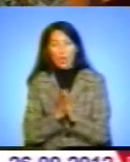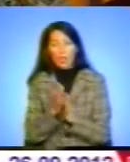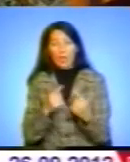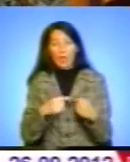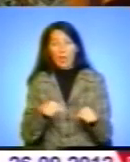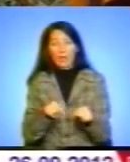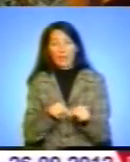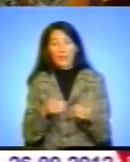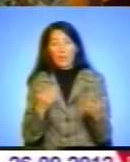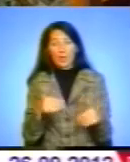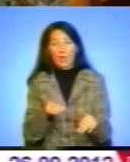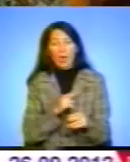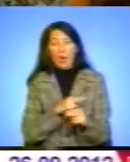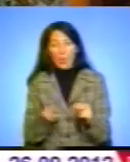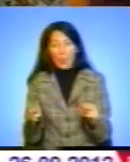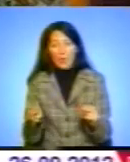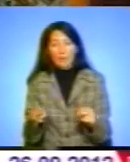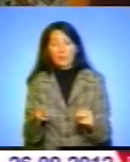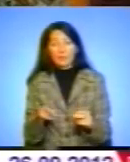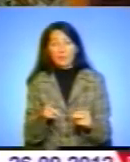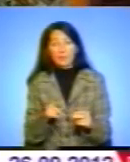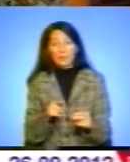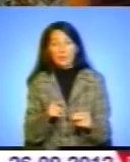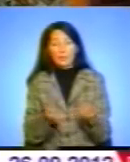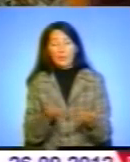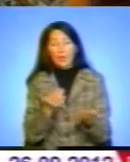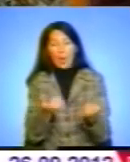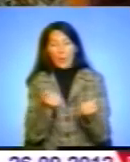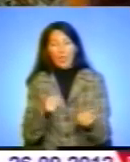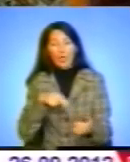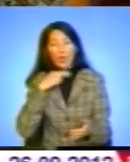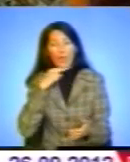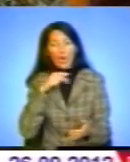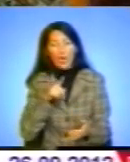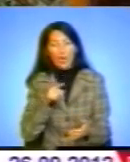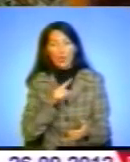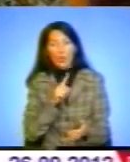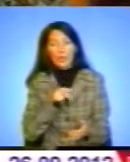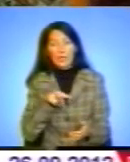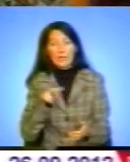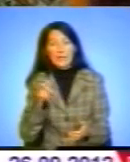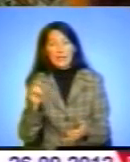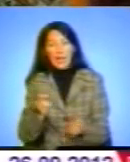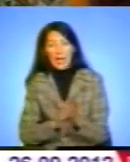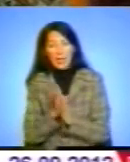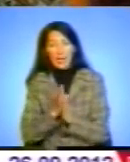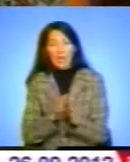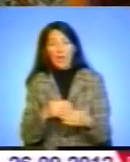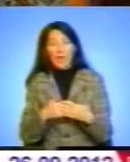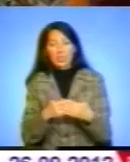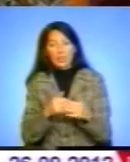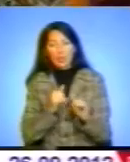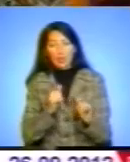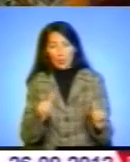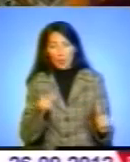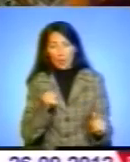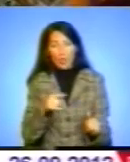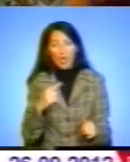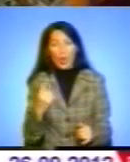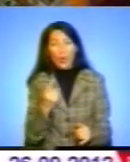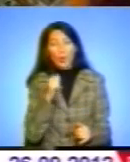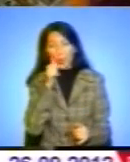фактично випадає із цих угрупувань. І якщо брати до уваги про те, що злаки за таких умов активно розмножуються, то звісно, що ті однорічні